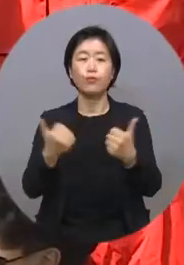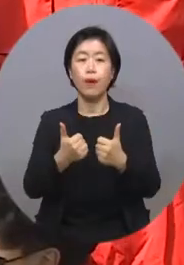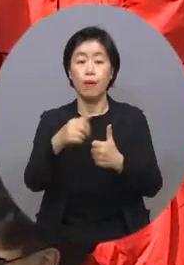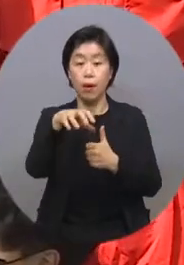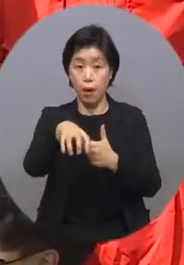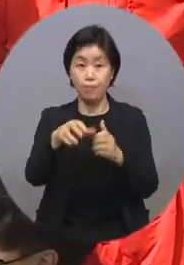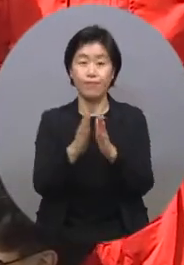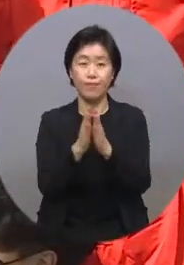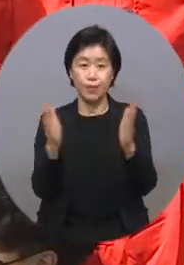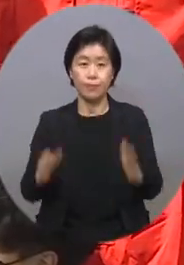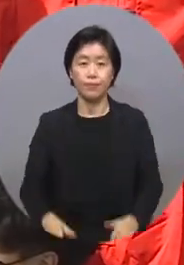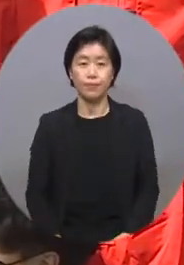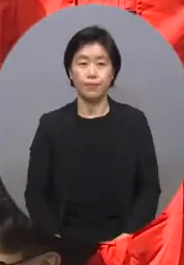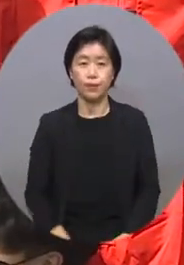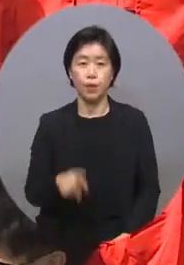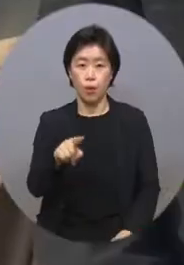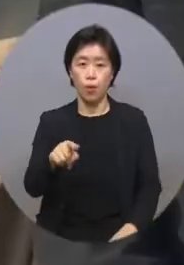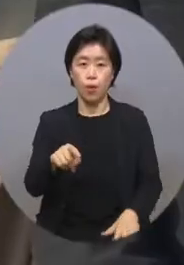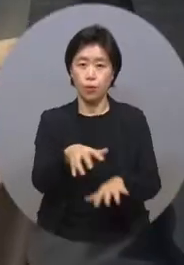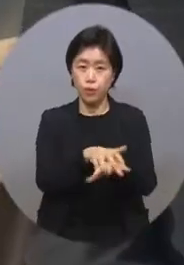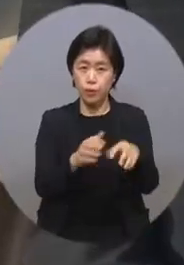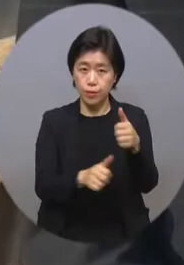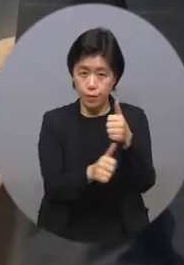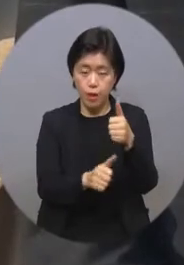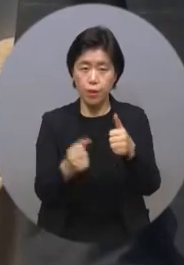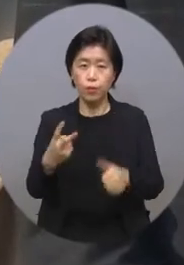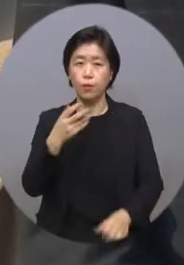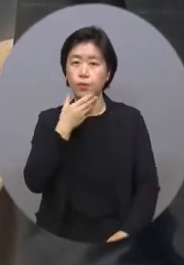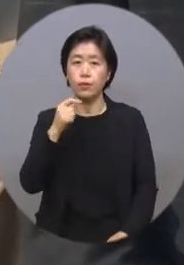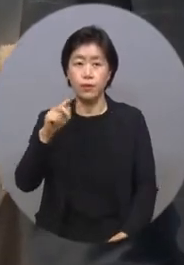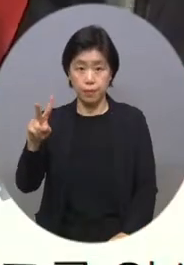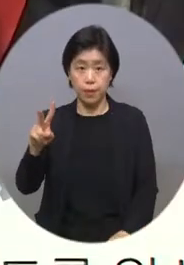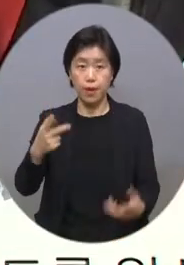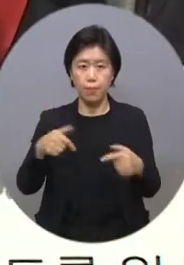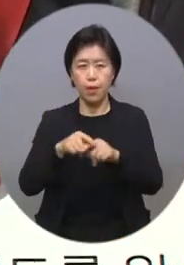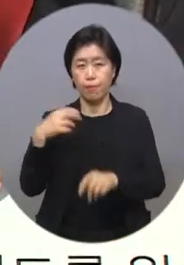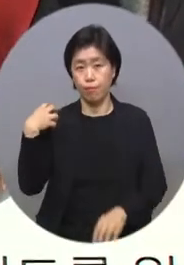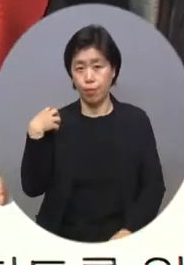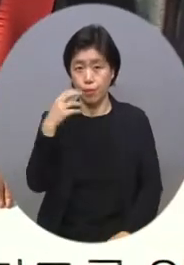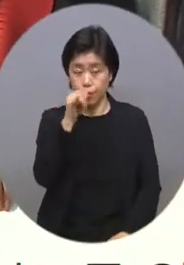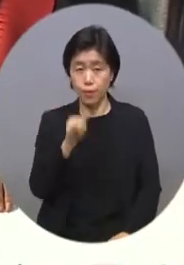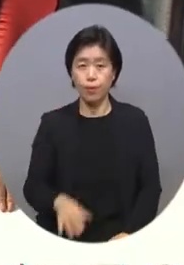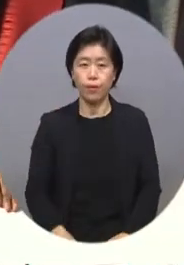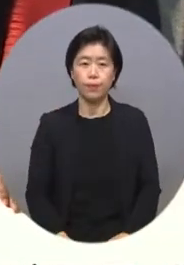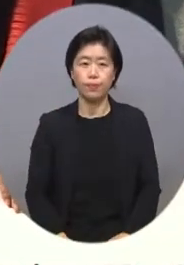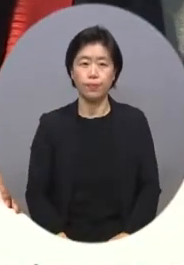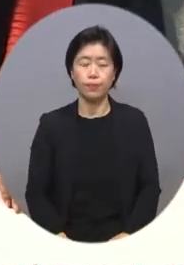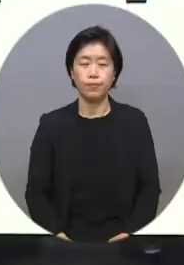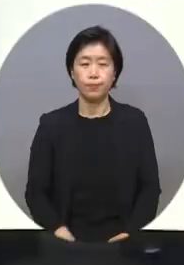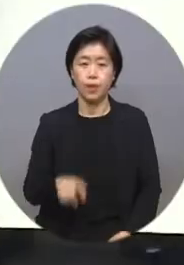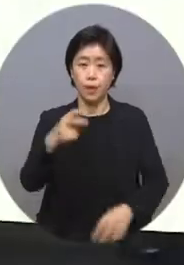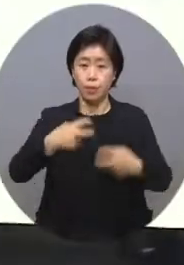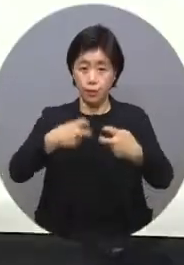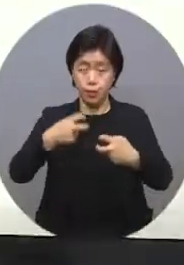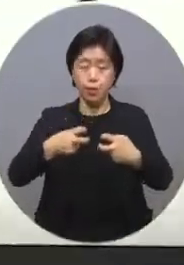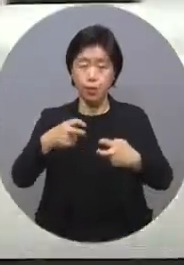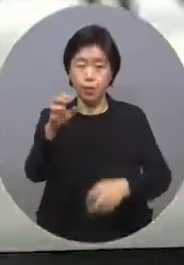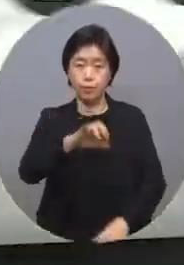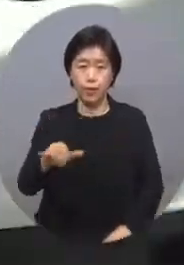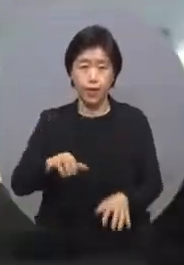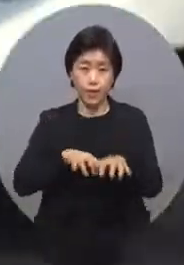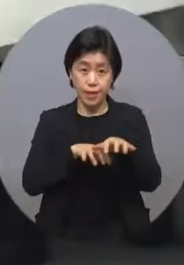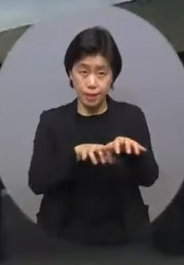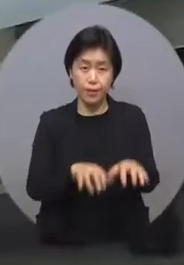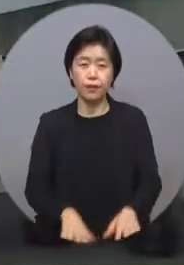국토대장정 조직위원회와 복지 tv 가 주체 주관하고 현장음 스튜디오가 제작하는 미디어 국토 대장정은